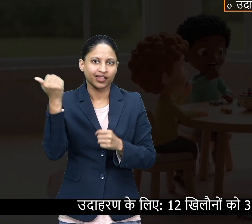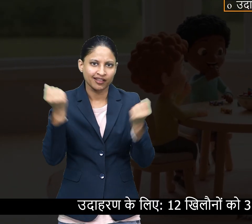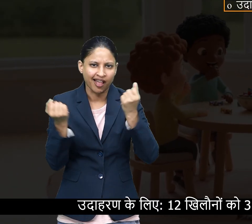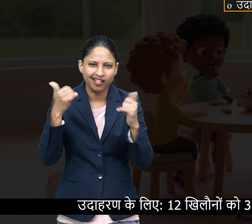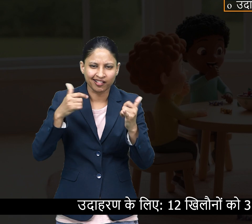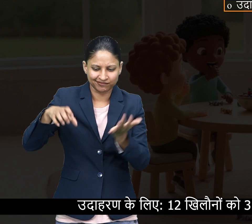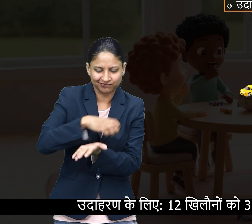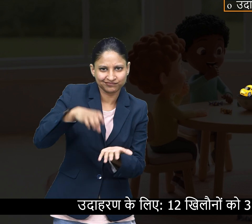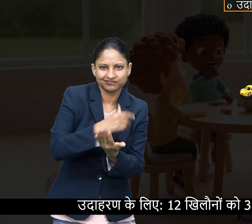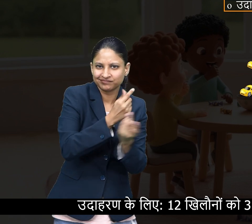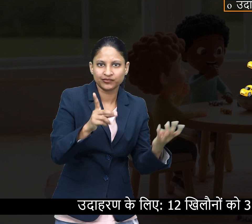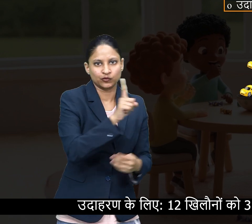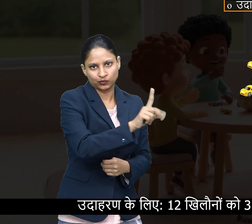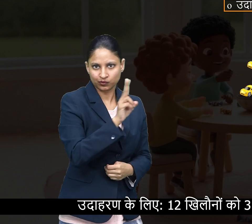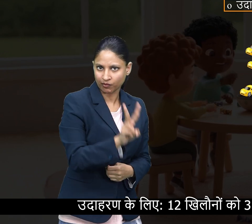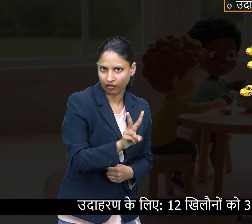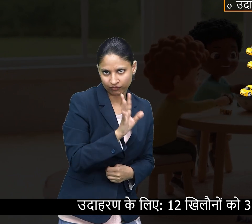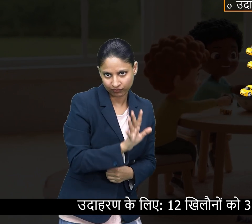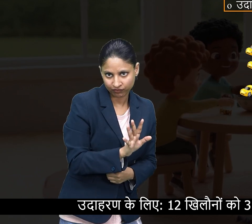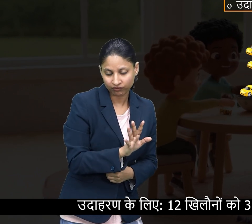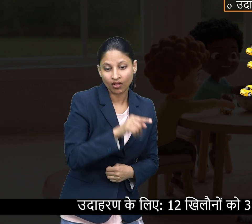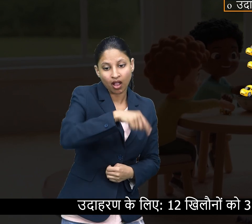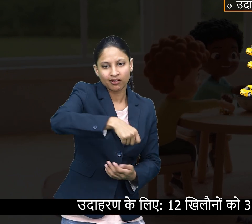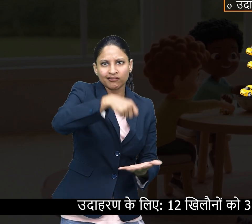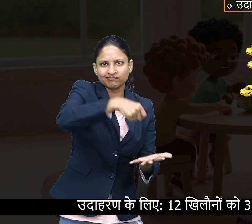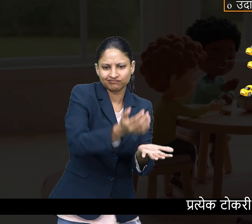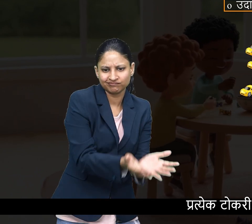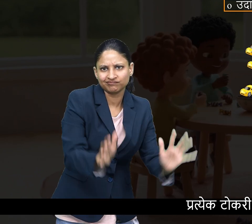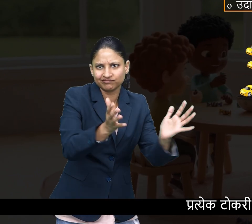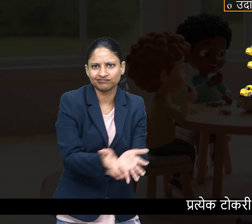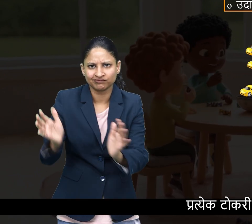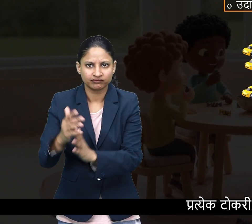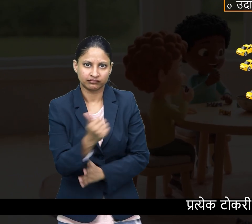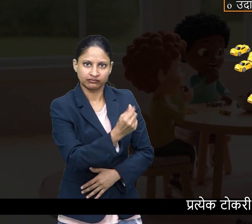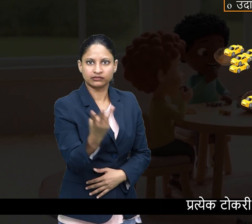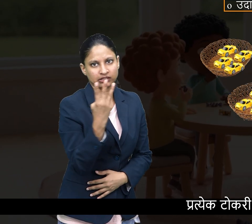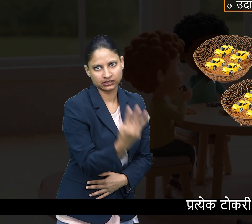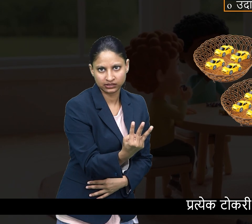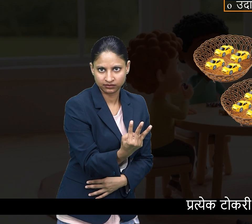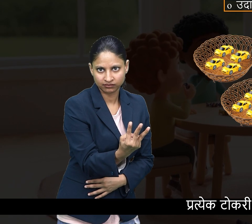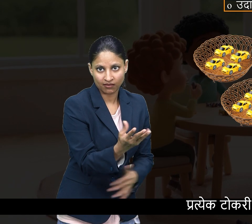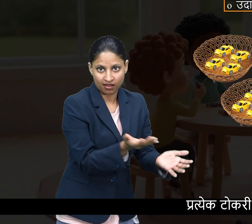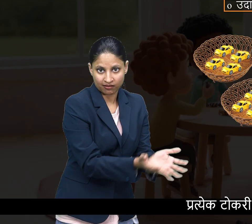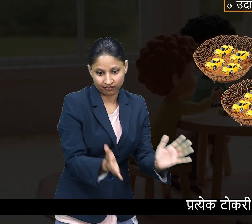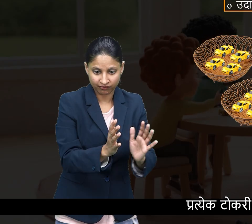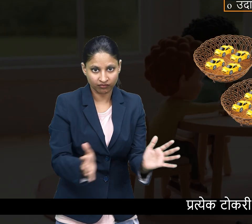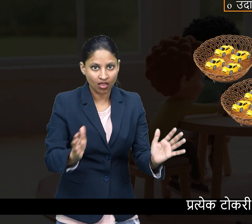उदाहरण के लिए 12 खिलौनों को 3 टोकरियों में व्यवस्थित किया गया, प्रत्येक टोकरी में 4 खिलौने।